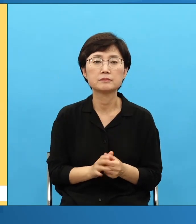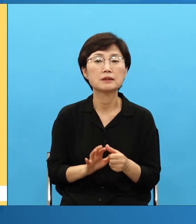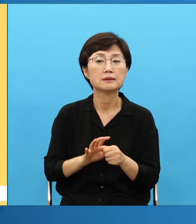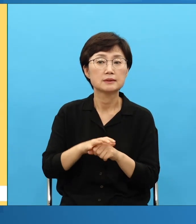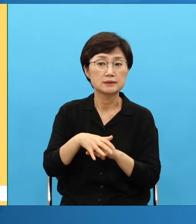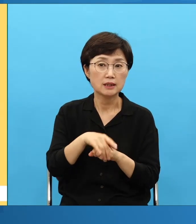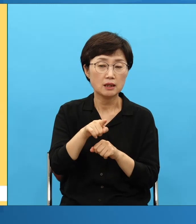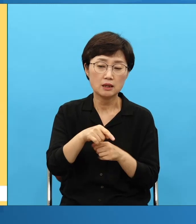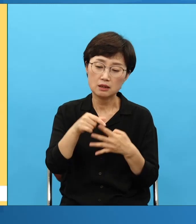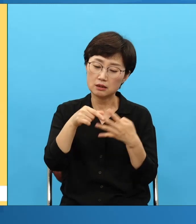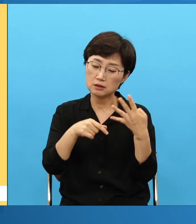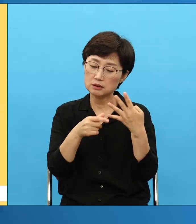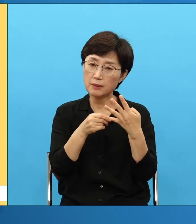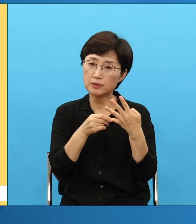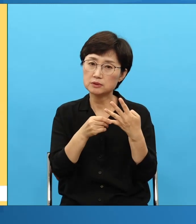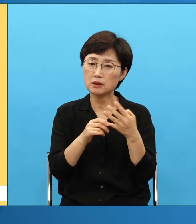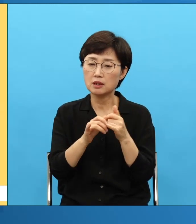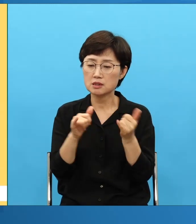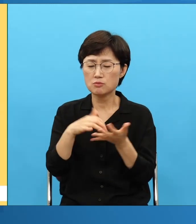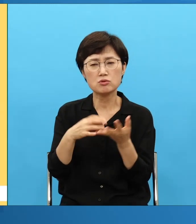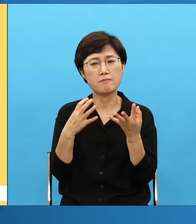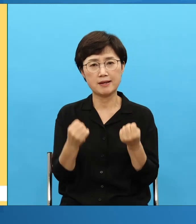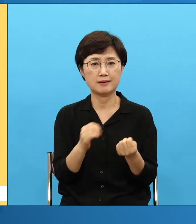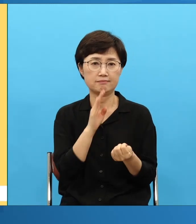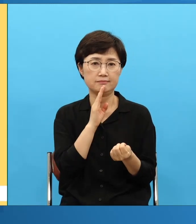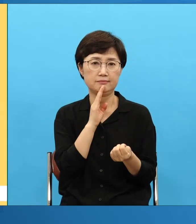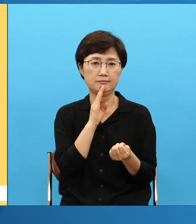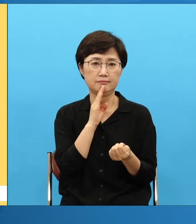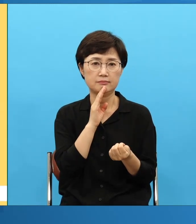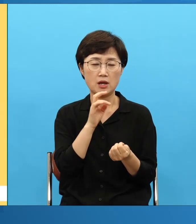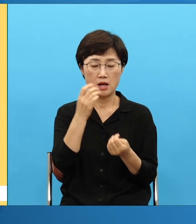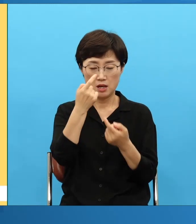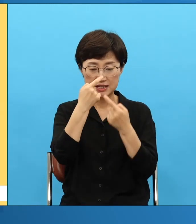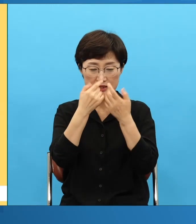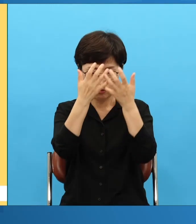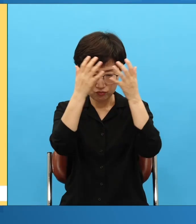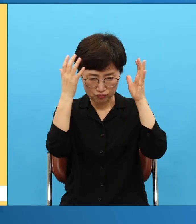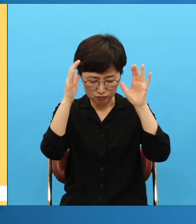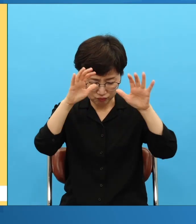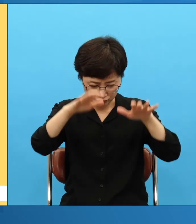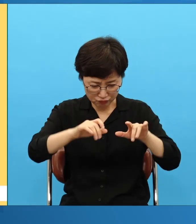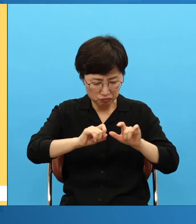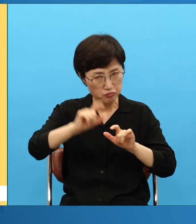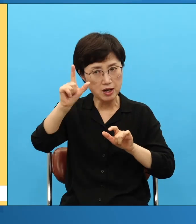세계에서 네 번째로 인구가 많은 인도네시아는 세계 최대의 모슬렘 국가야.